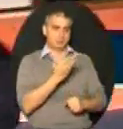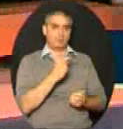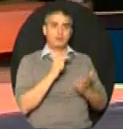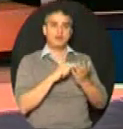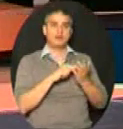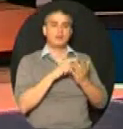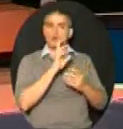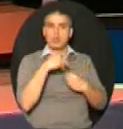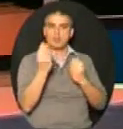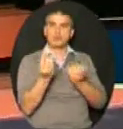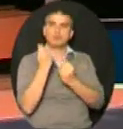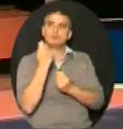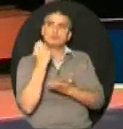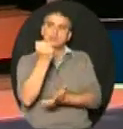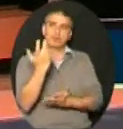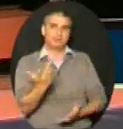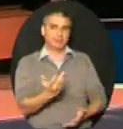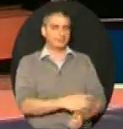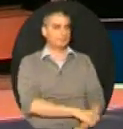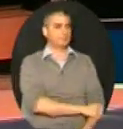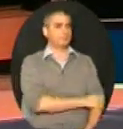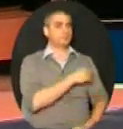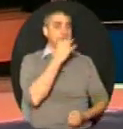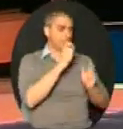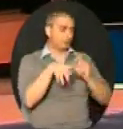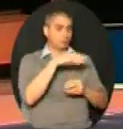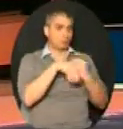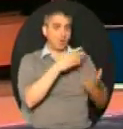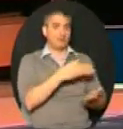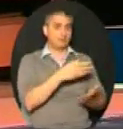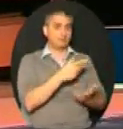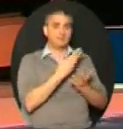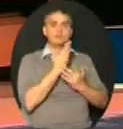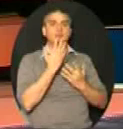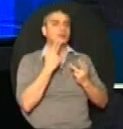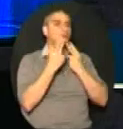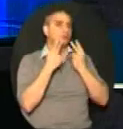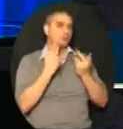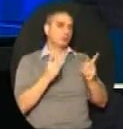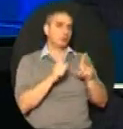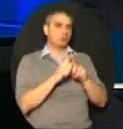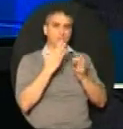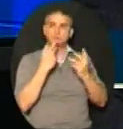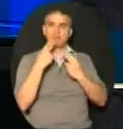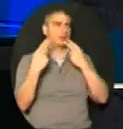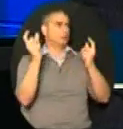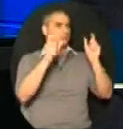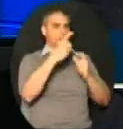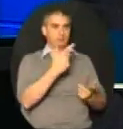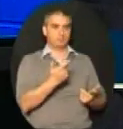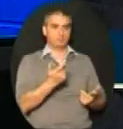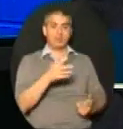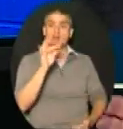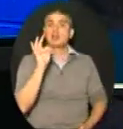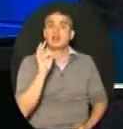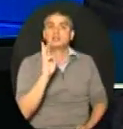נתנו להשאבים. כששואלים את האנשים המעורבים בדבר, מספר התשובות הוא כמספר המשיבים. הנה, לטליה ססון יש תשובה.